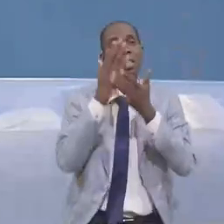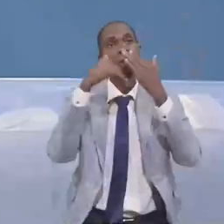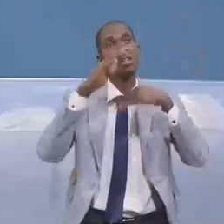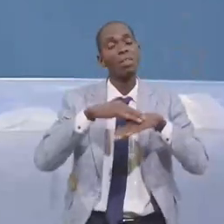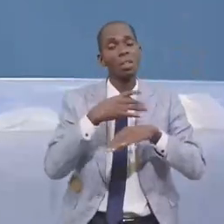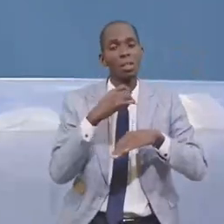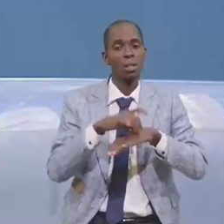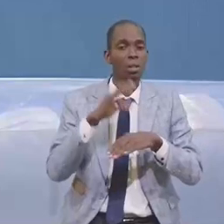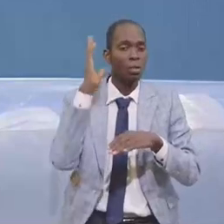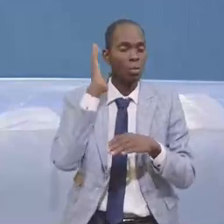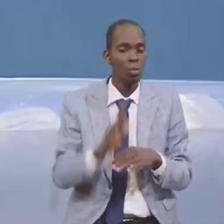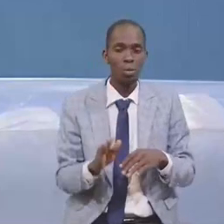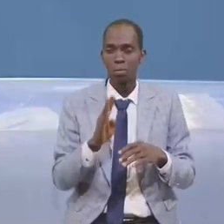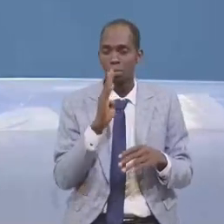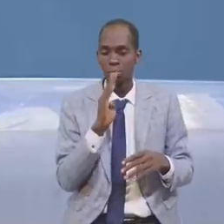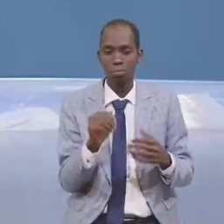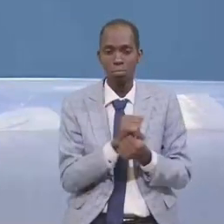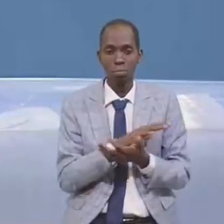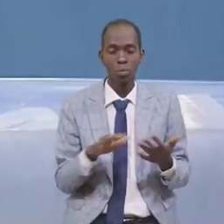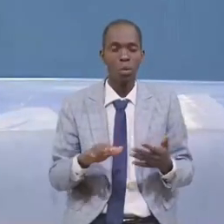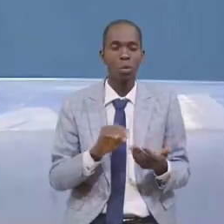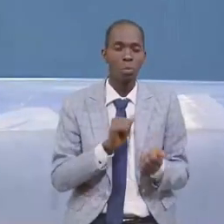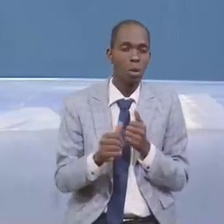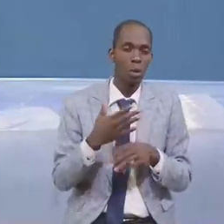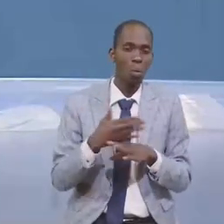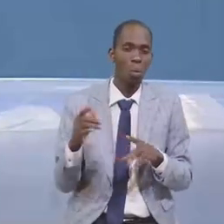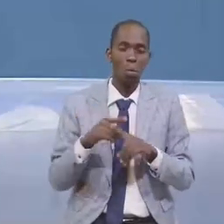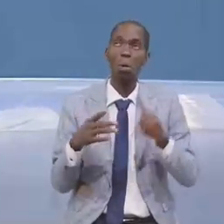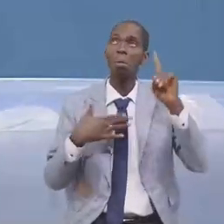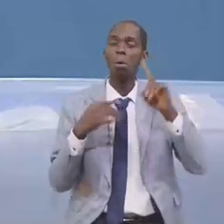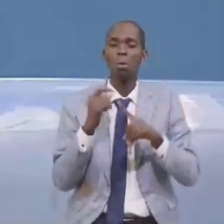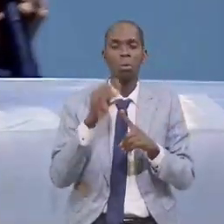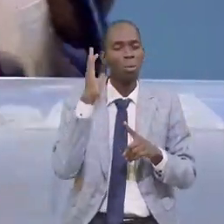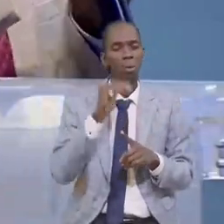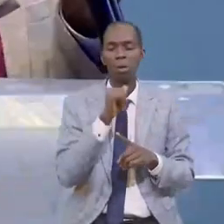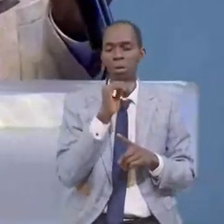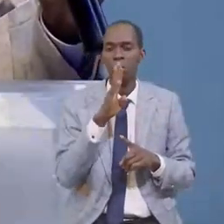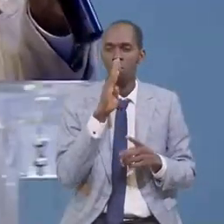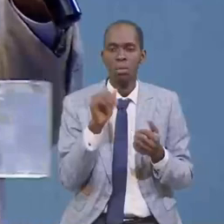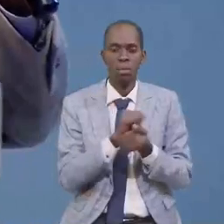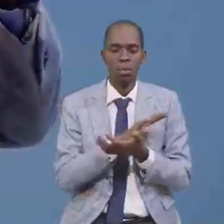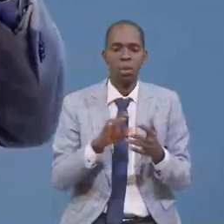Il a même dit que le ciel et la terre passeront, mais ma parole ne passera jamais.